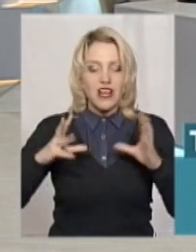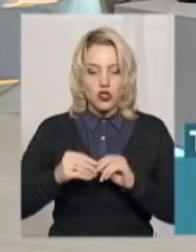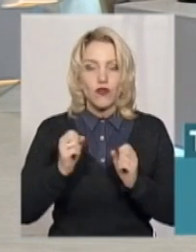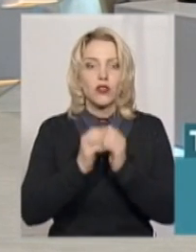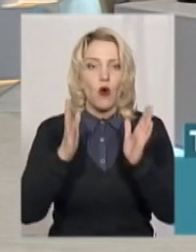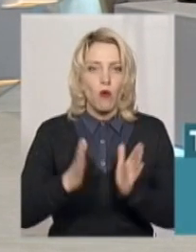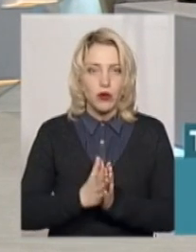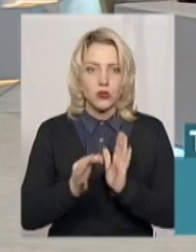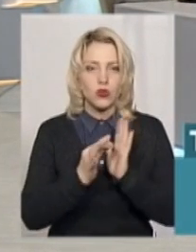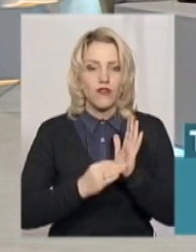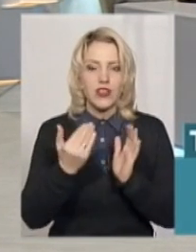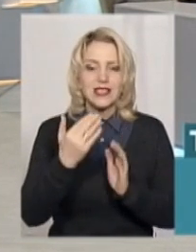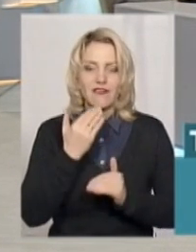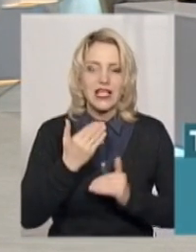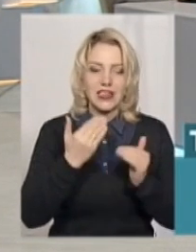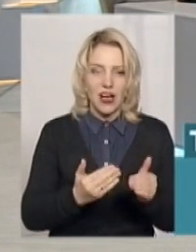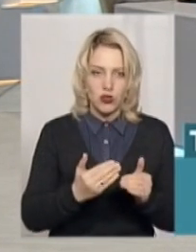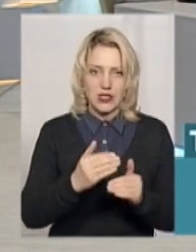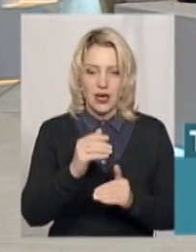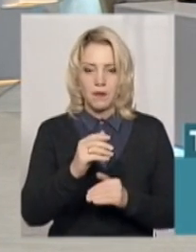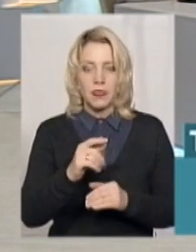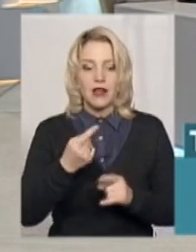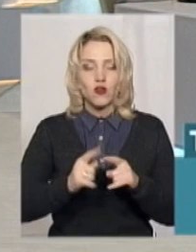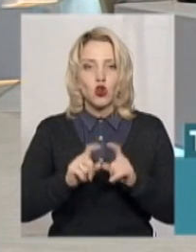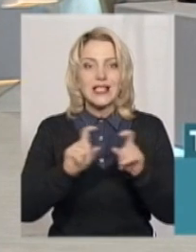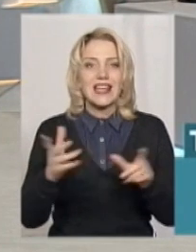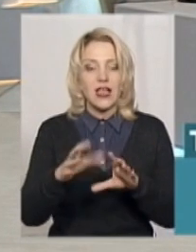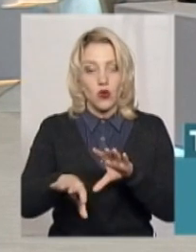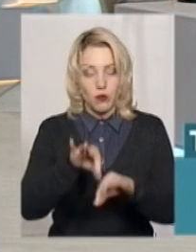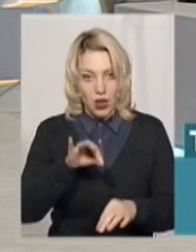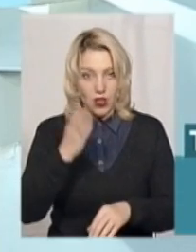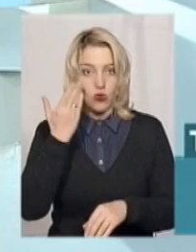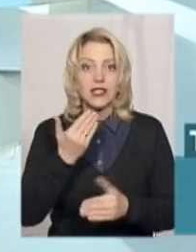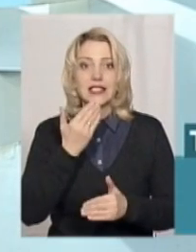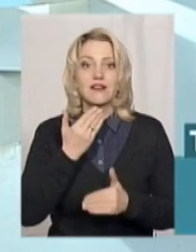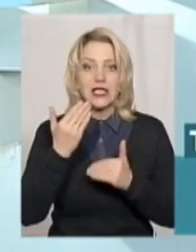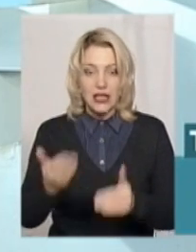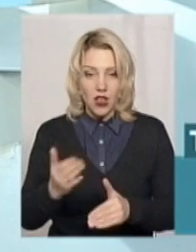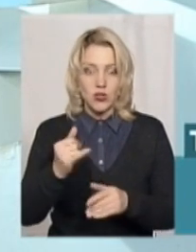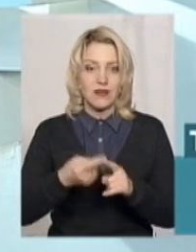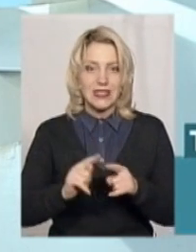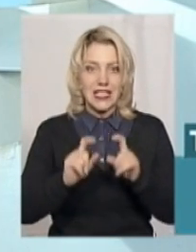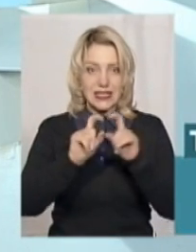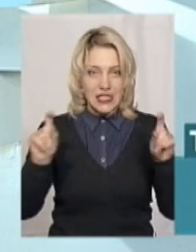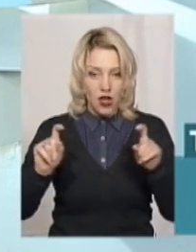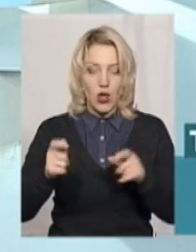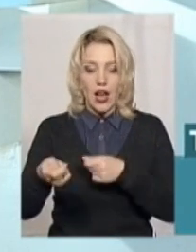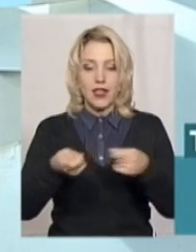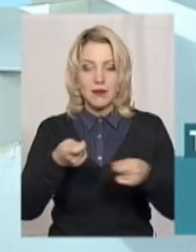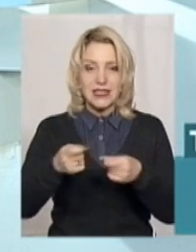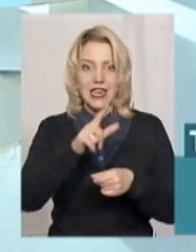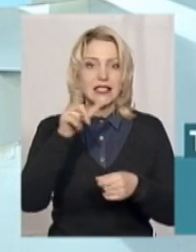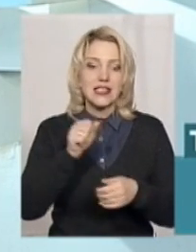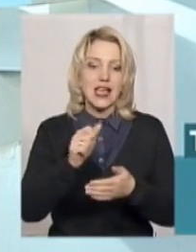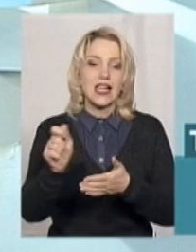заклад, який вони обрали. І вже коли вони звертаються в цей заклад, адміністрація за заявою батьків і